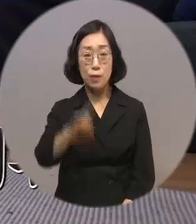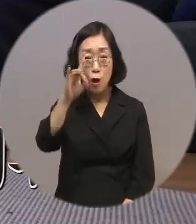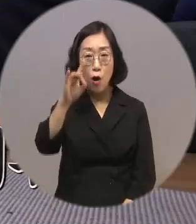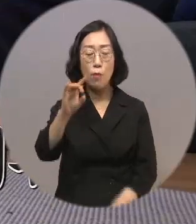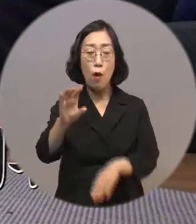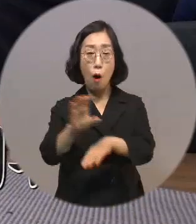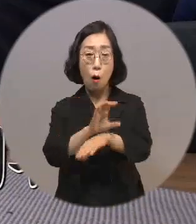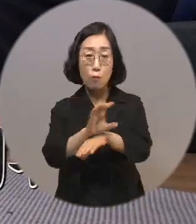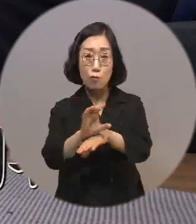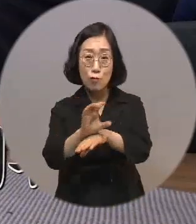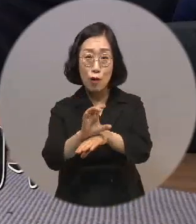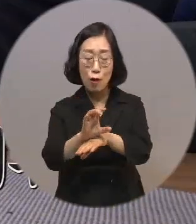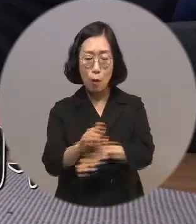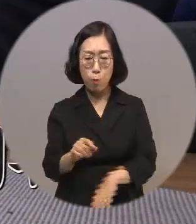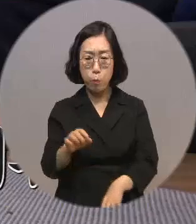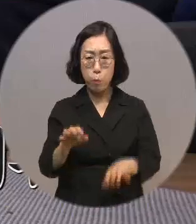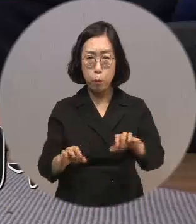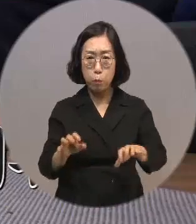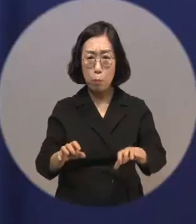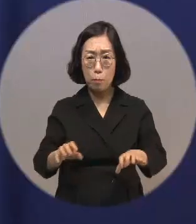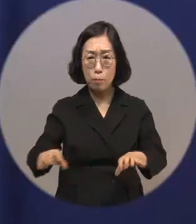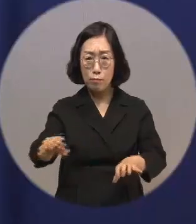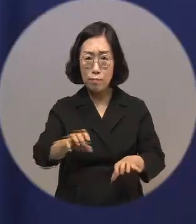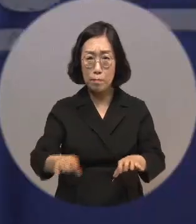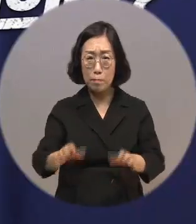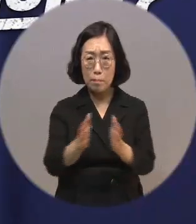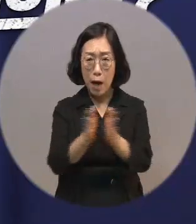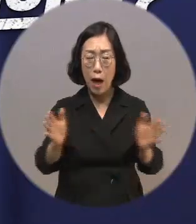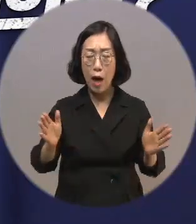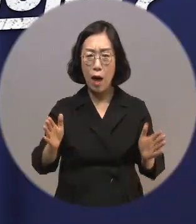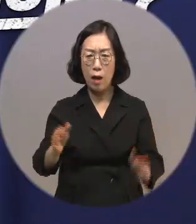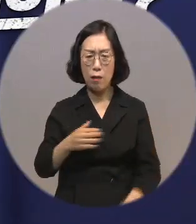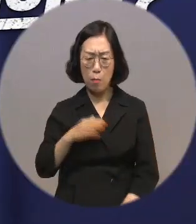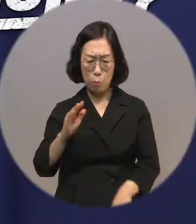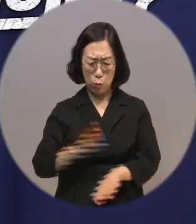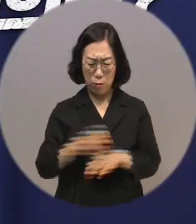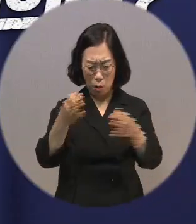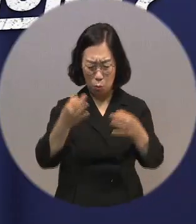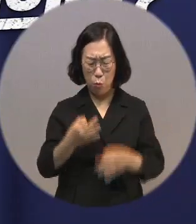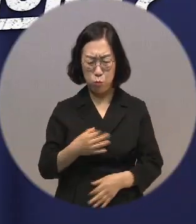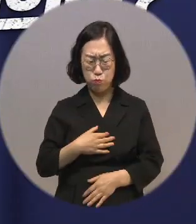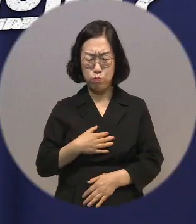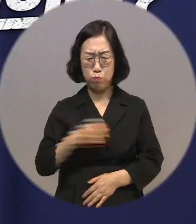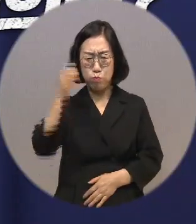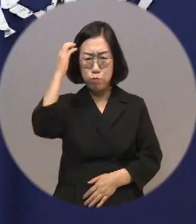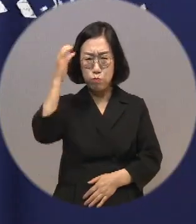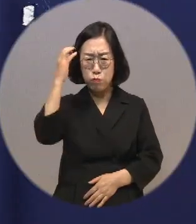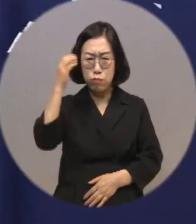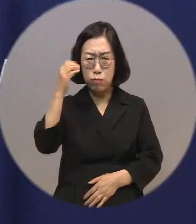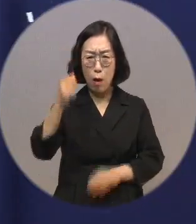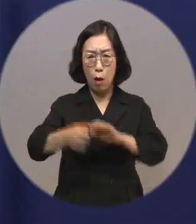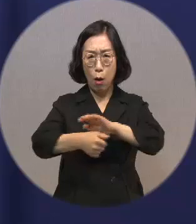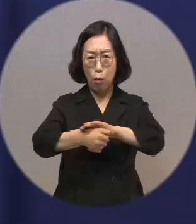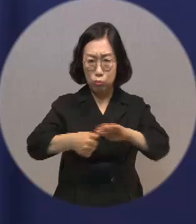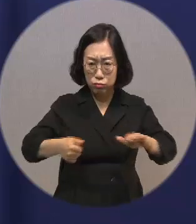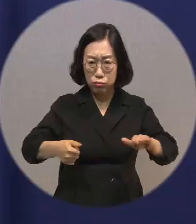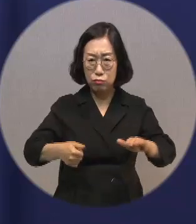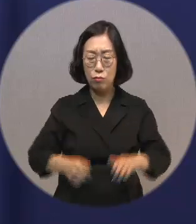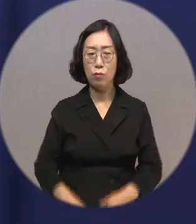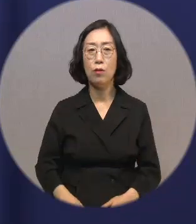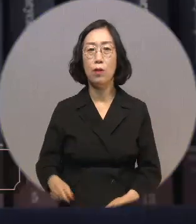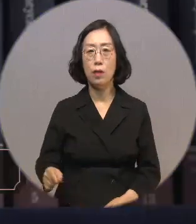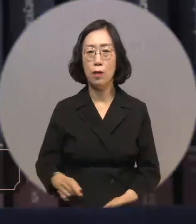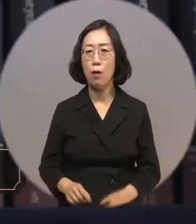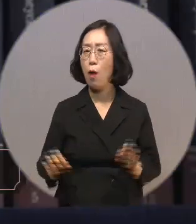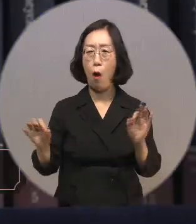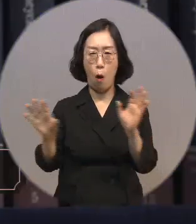처음에 다루는 것부터가 정말 어려워요. 그래서 자격지심, 피해의식, 이거는 탈북민 분들이 정말 깨야 된다고 생각하는